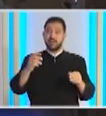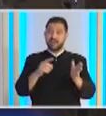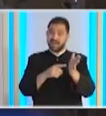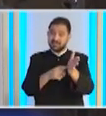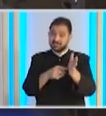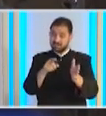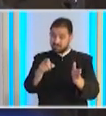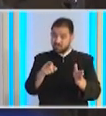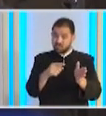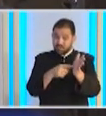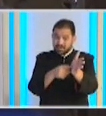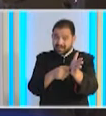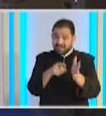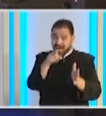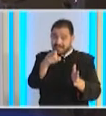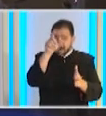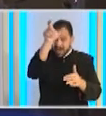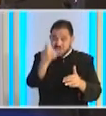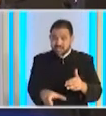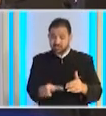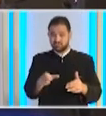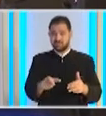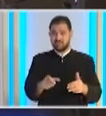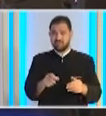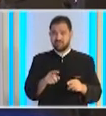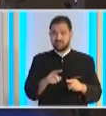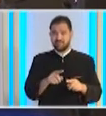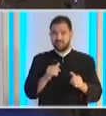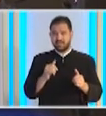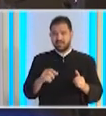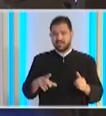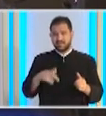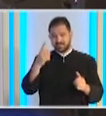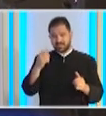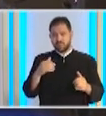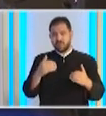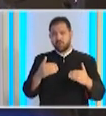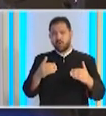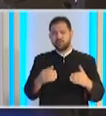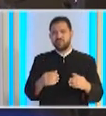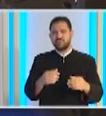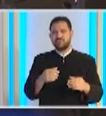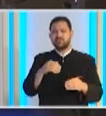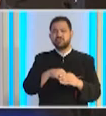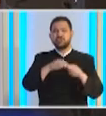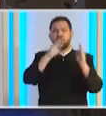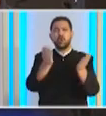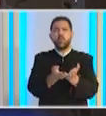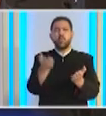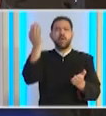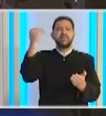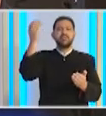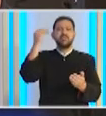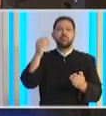într-o omilie. Chiar așa o intitulează, Ia seama la tine însuți. Cred că acesta este un proces simplu, sigur și anticii spuneau să te cunoști pe